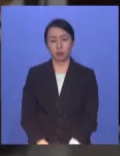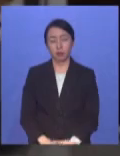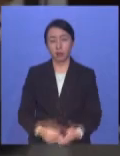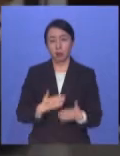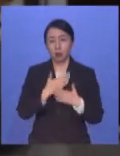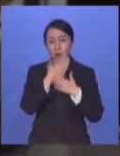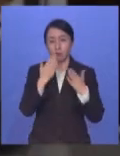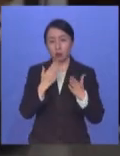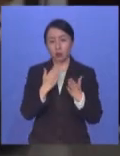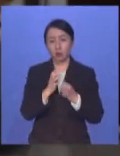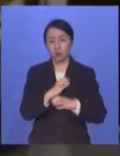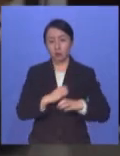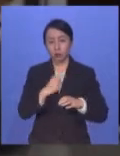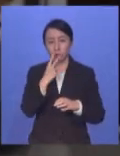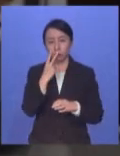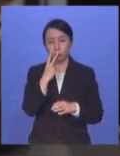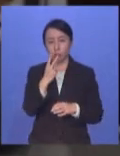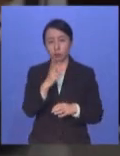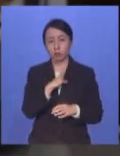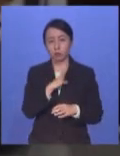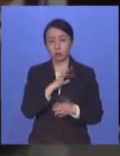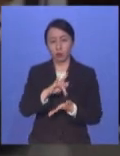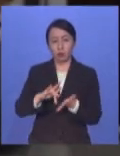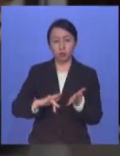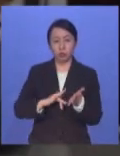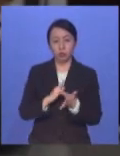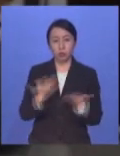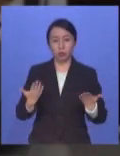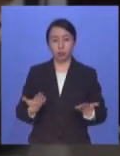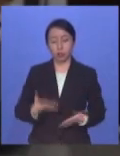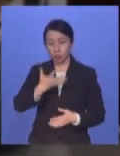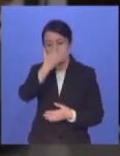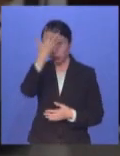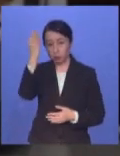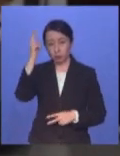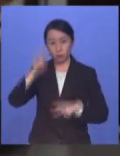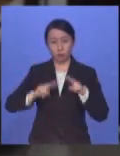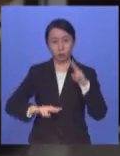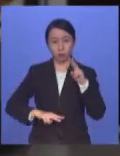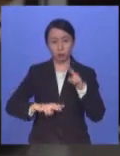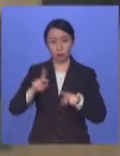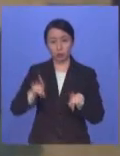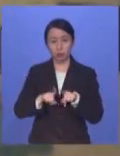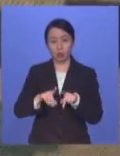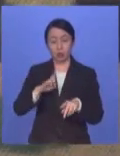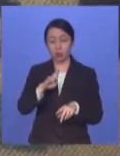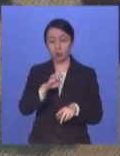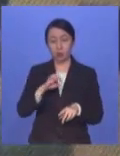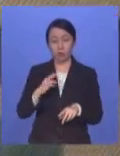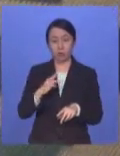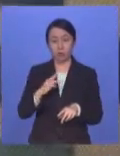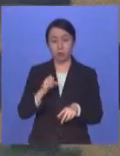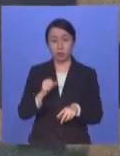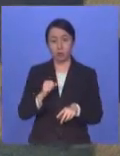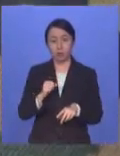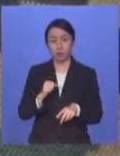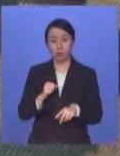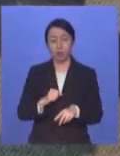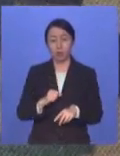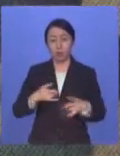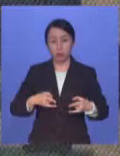қызық, мал мен бақ, көрінуші еді досқа ортақ, үміт жақын көңілі болармын сондай қызық шақ. Я сам родом из